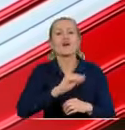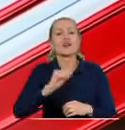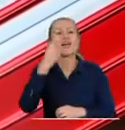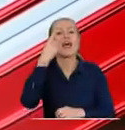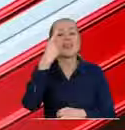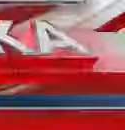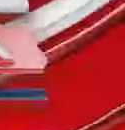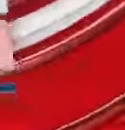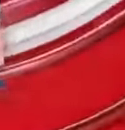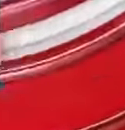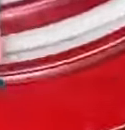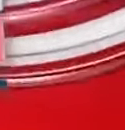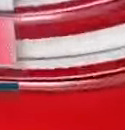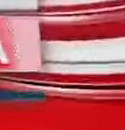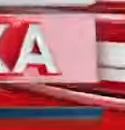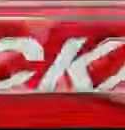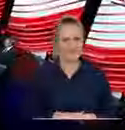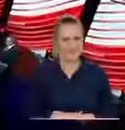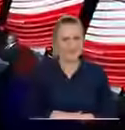runda.